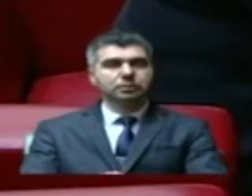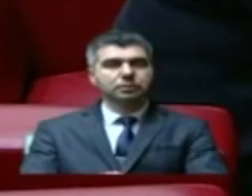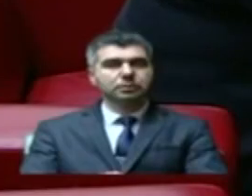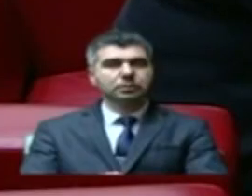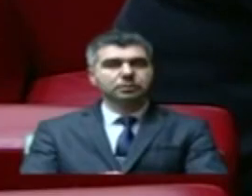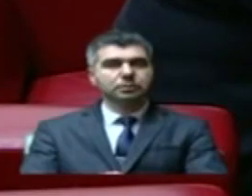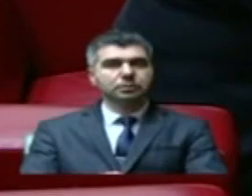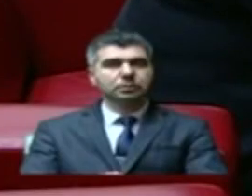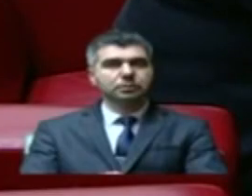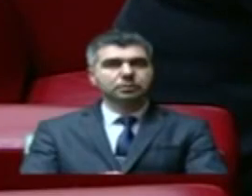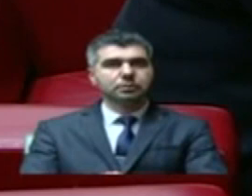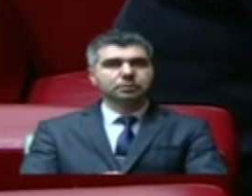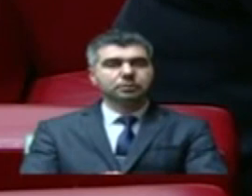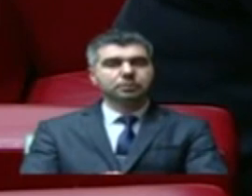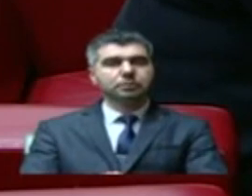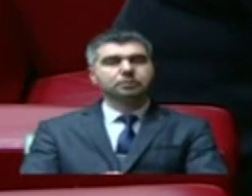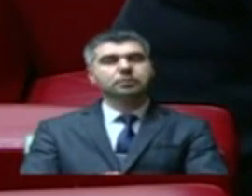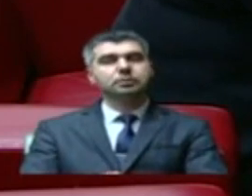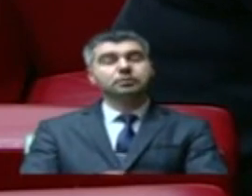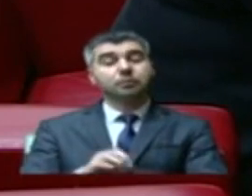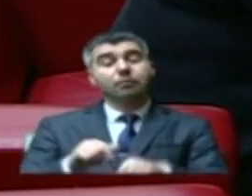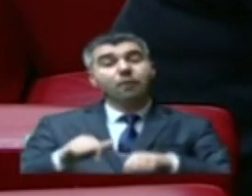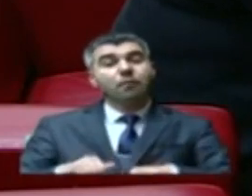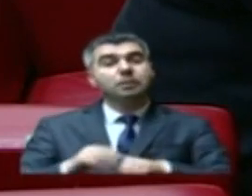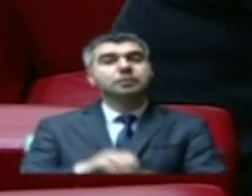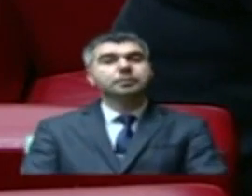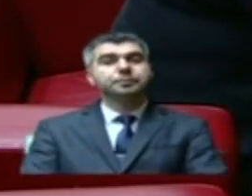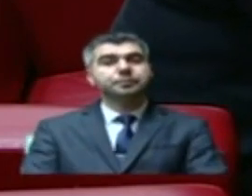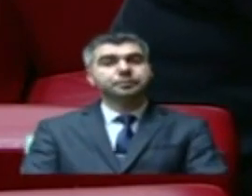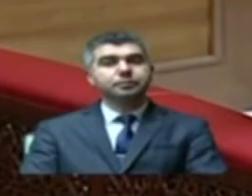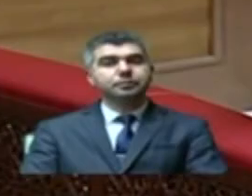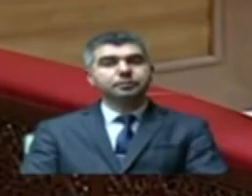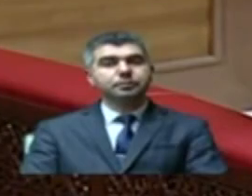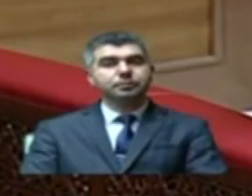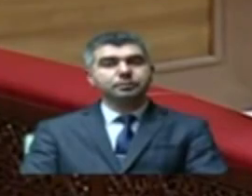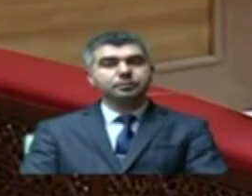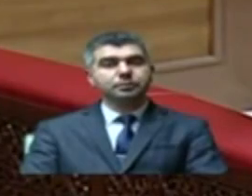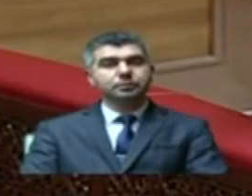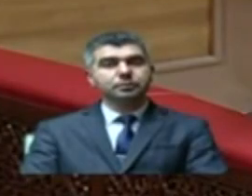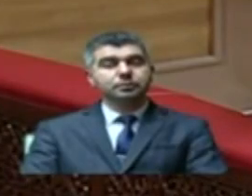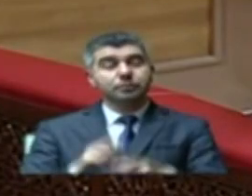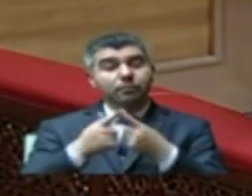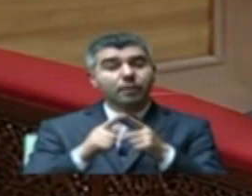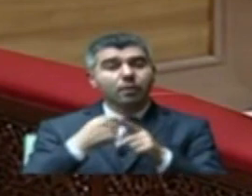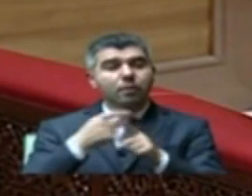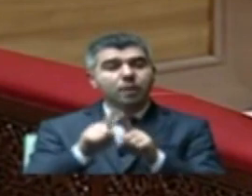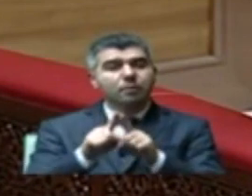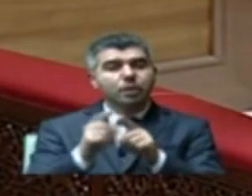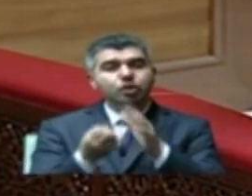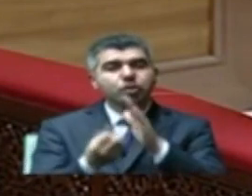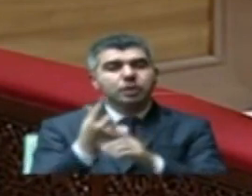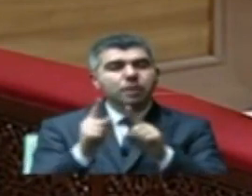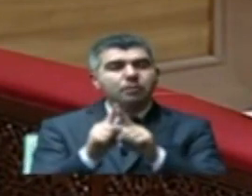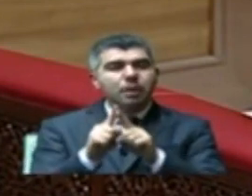جوج، السيدة كاتبة الدولة خلقتوا واحد دار تسميوها دار